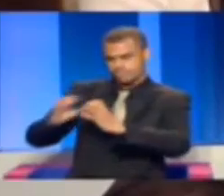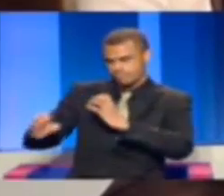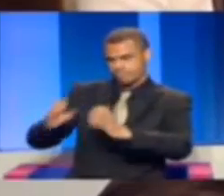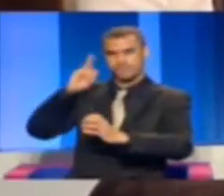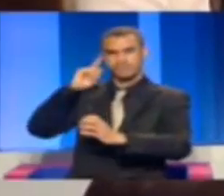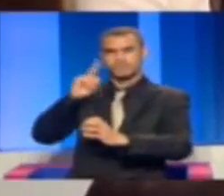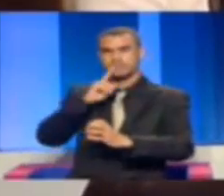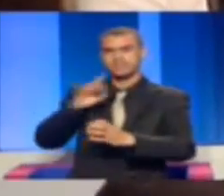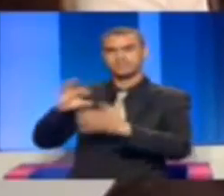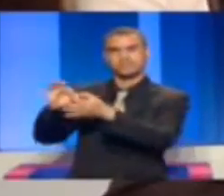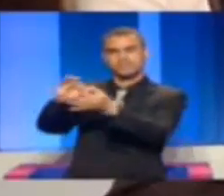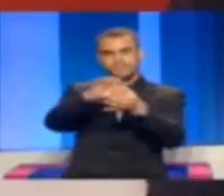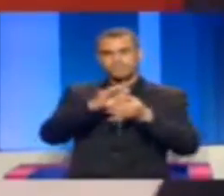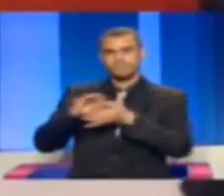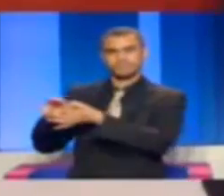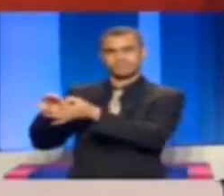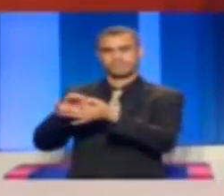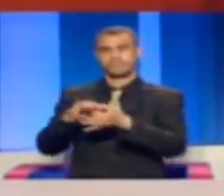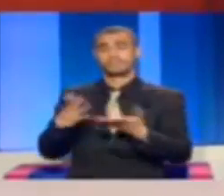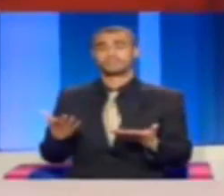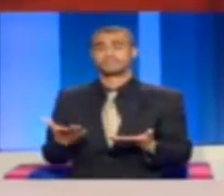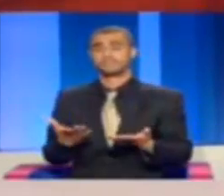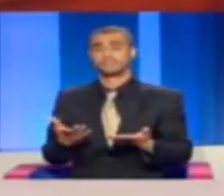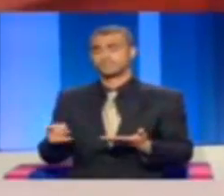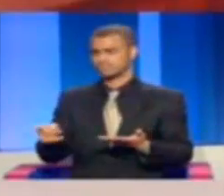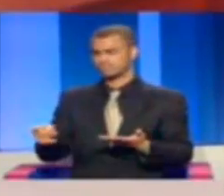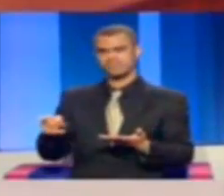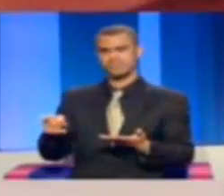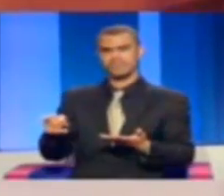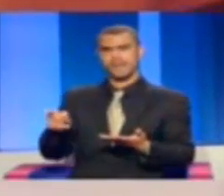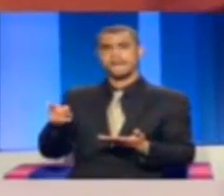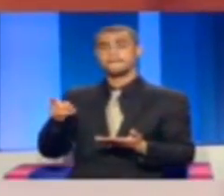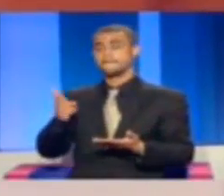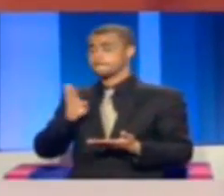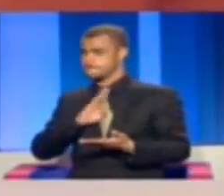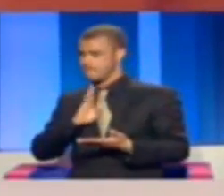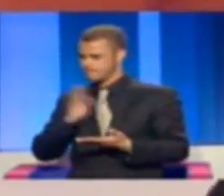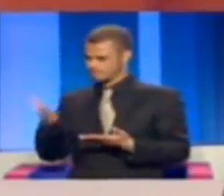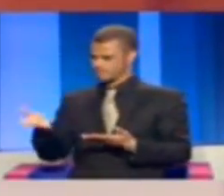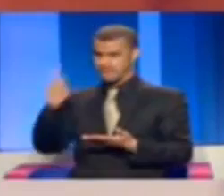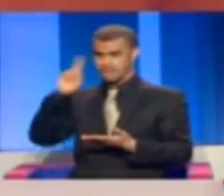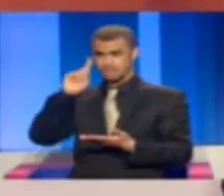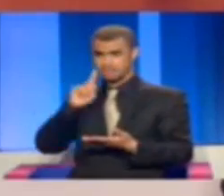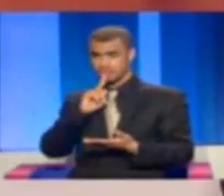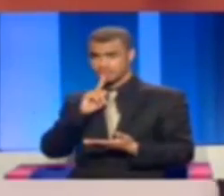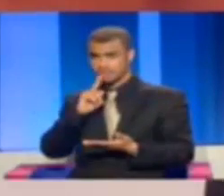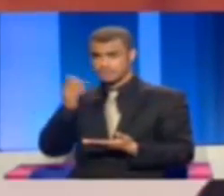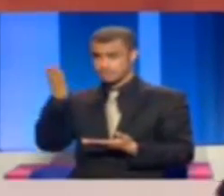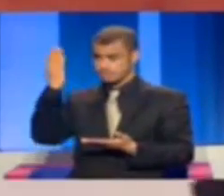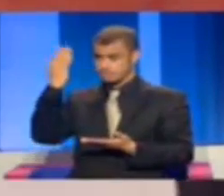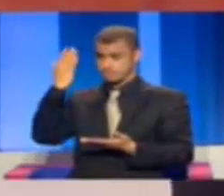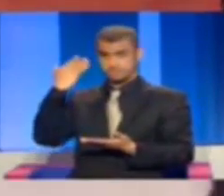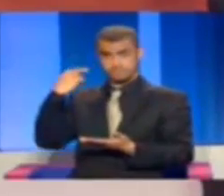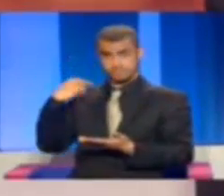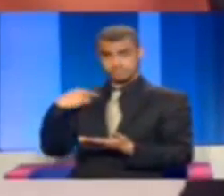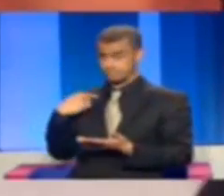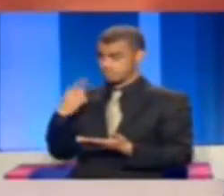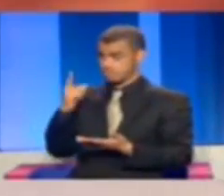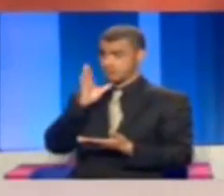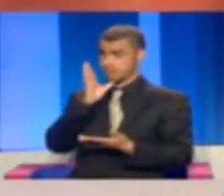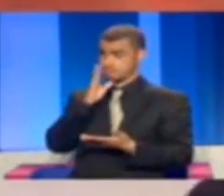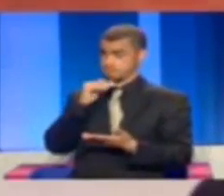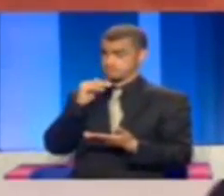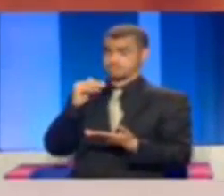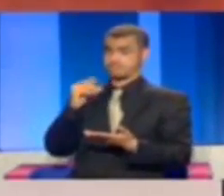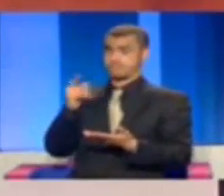واحد العمل خدمه كبيره وجليله واسعه. والوالد ديالك كان اصم، ولكن هذا ما منعوش انه يربيكم احسن تربيه، وبالتالي اي شخص يعني